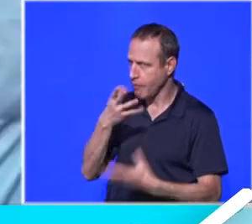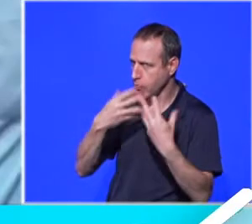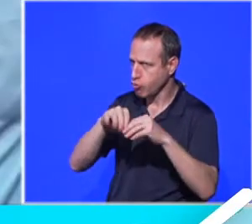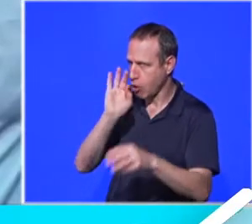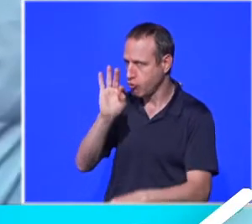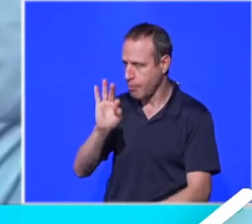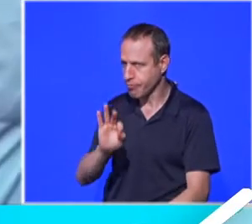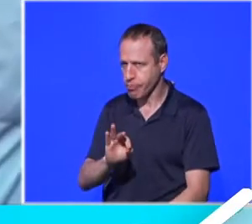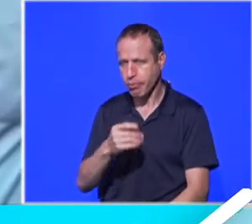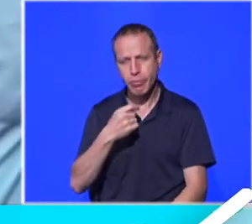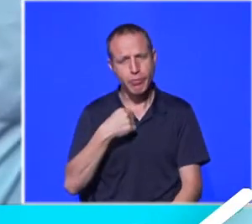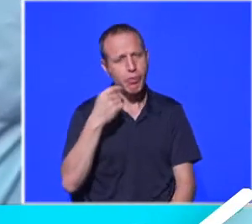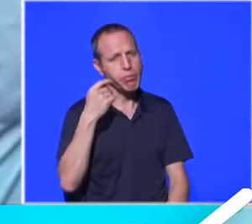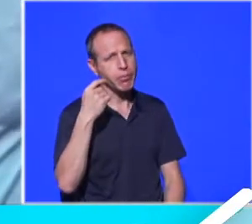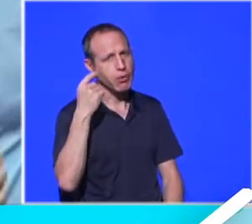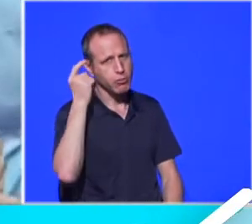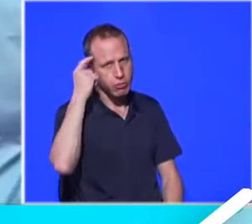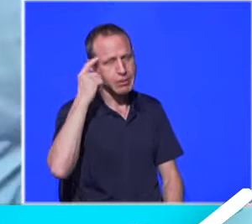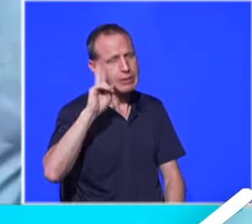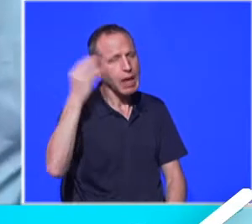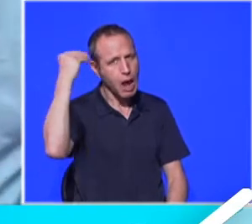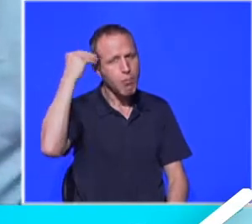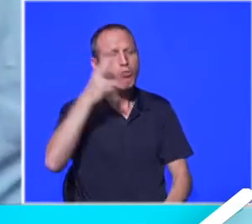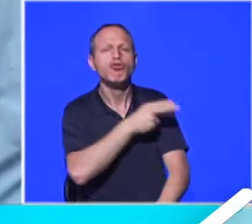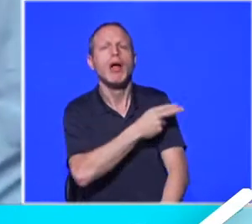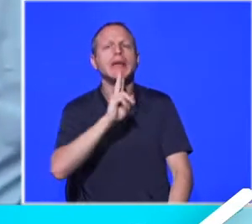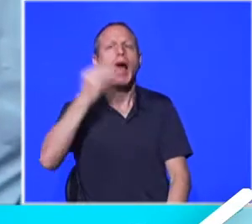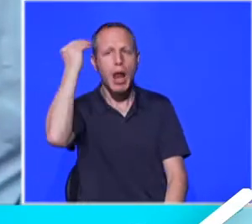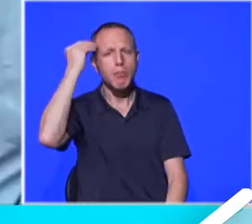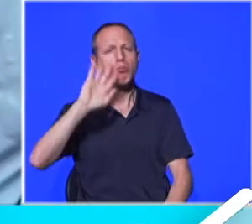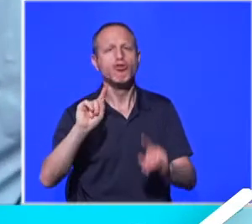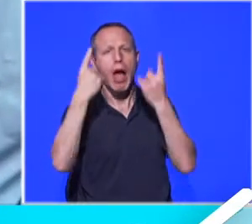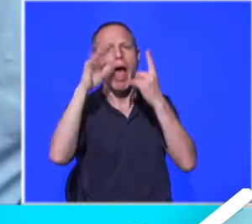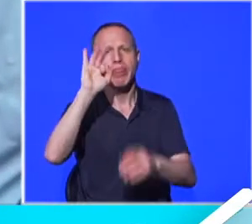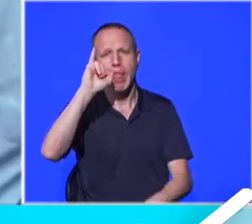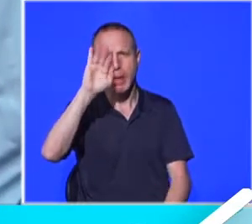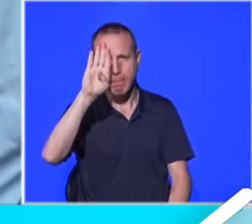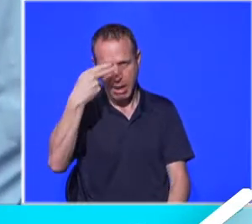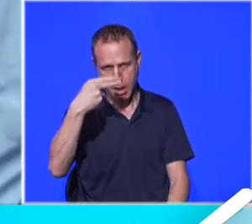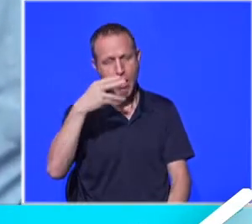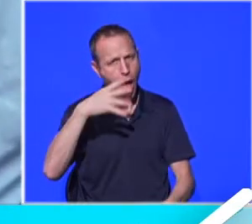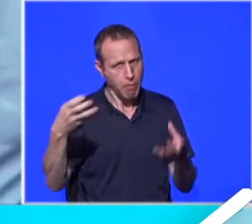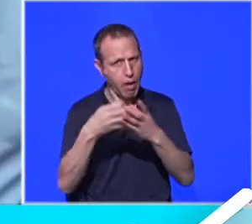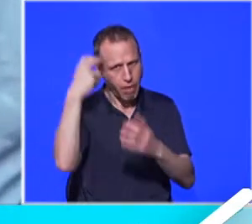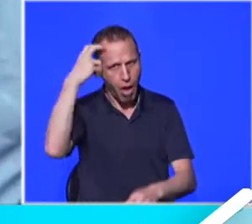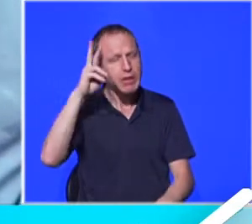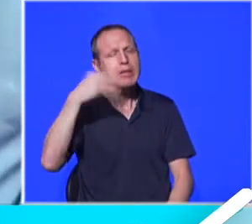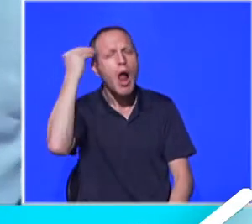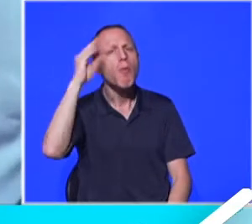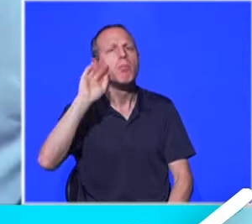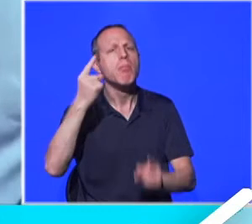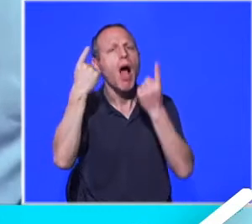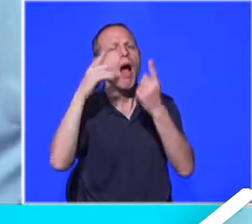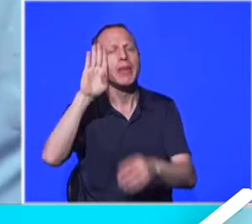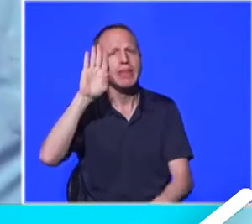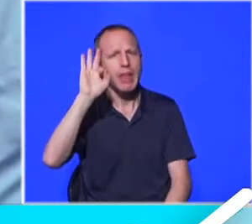שלך... דעתי, כן. דעתי, אני צריך ללמוד, המשטרה צריכה ללמוד ממה שקרה בטייבה, גם החברה הערבית צריכה ללמוד מה שקרה בטייבה. מה